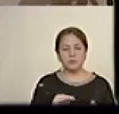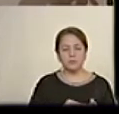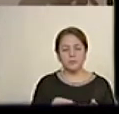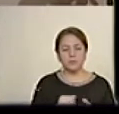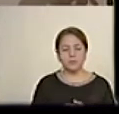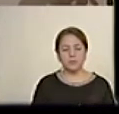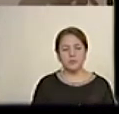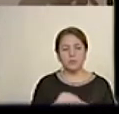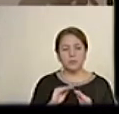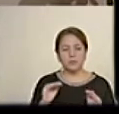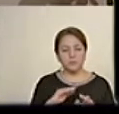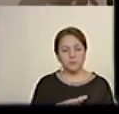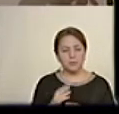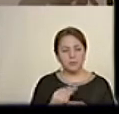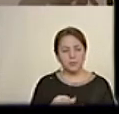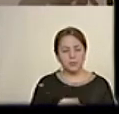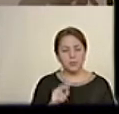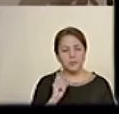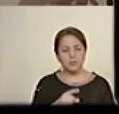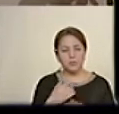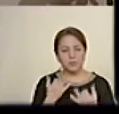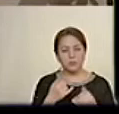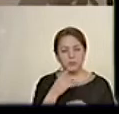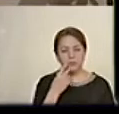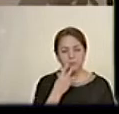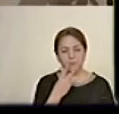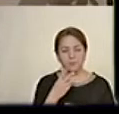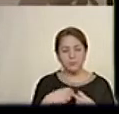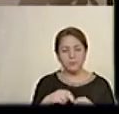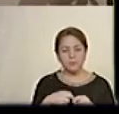справились с заданием? Давайте проверим.